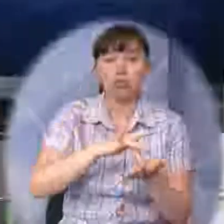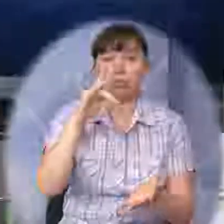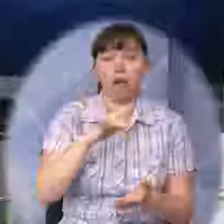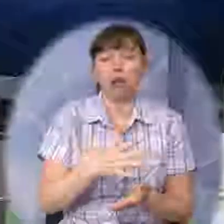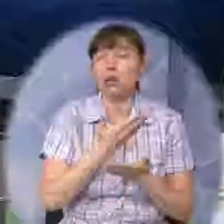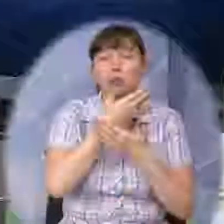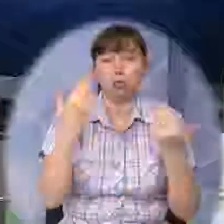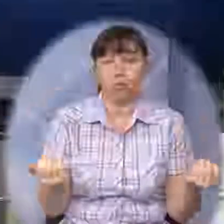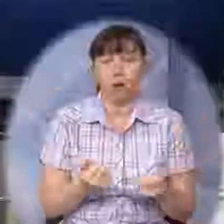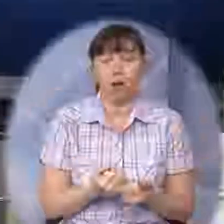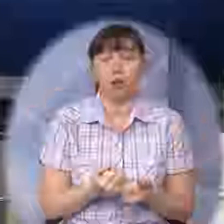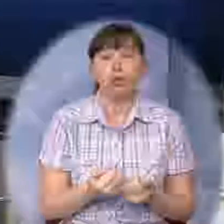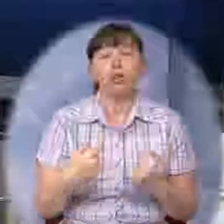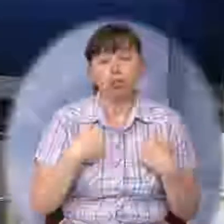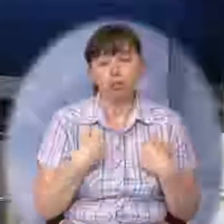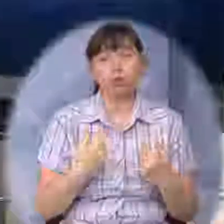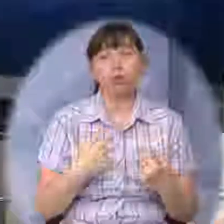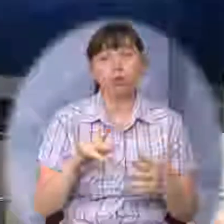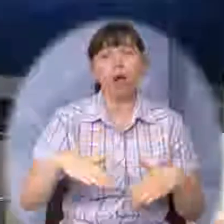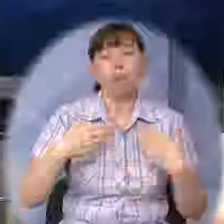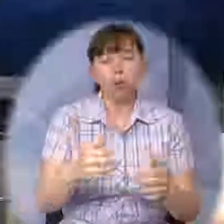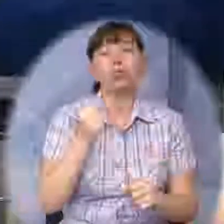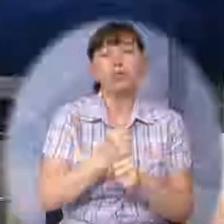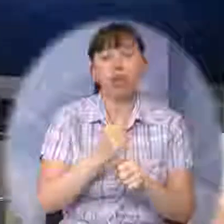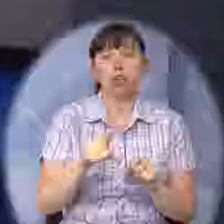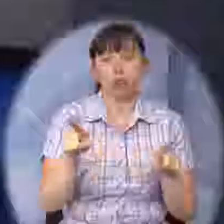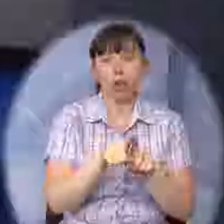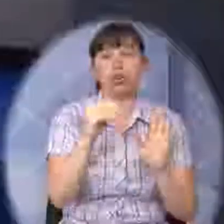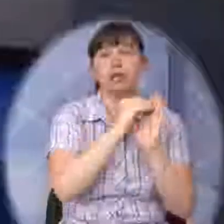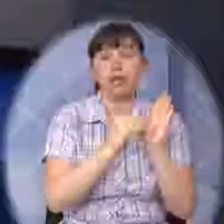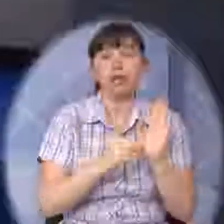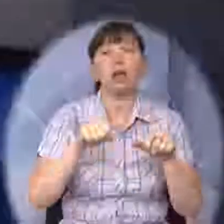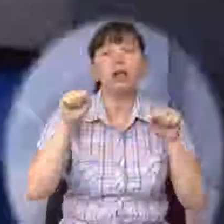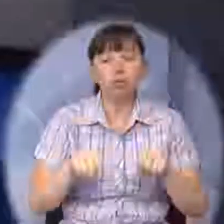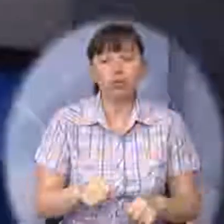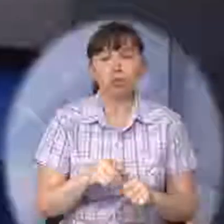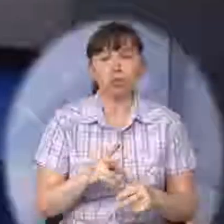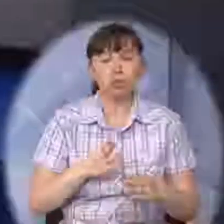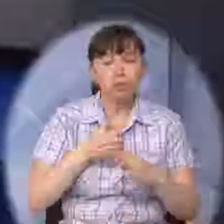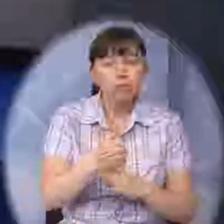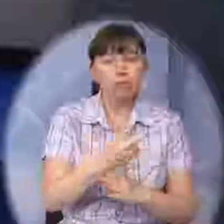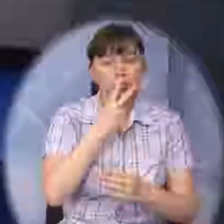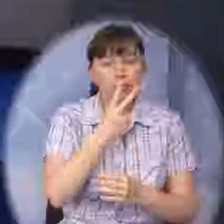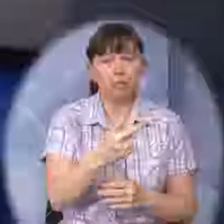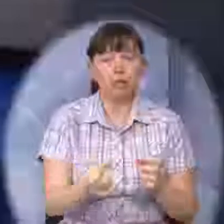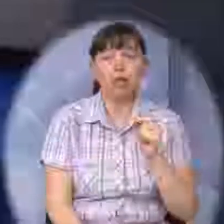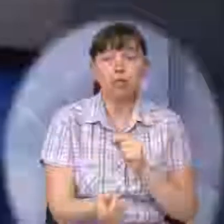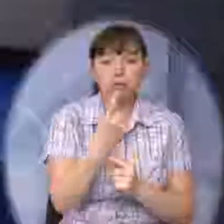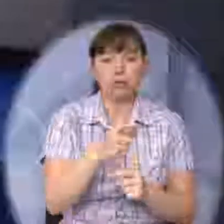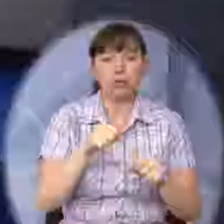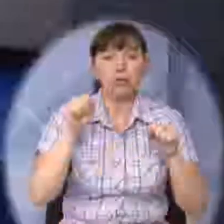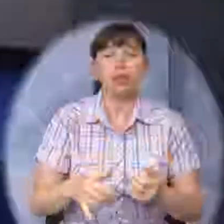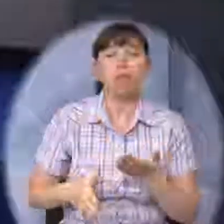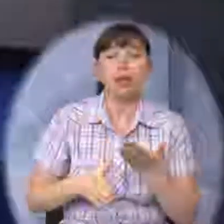prea o deținem. Noi și ne-am propus să facem o statistică ca să putem interveni și să putem